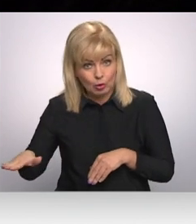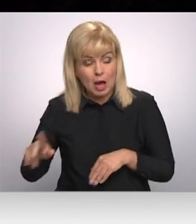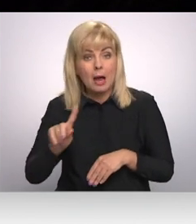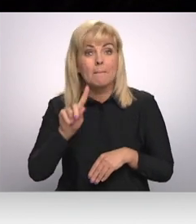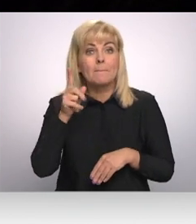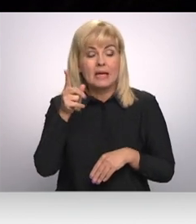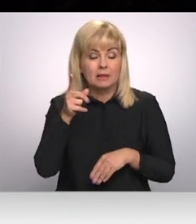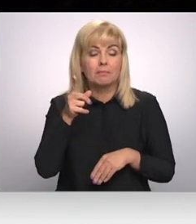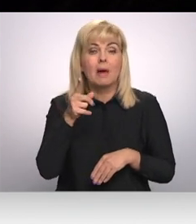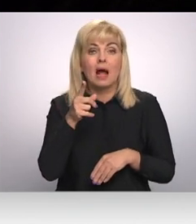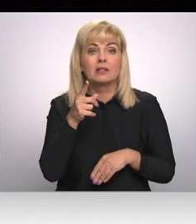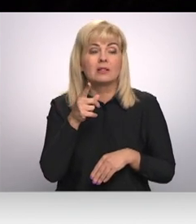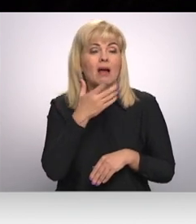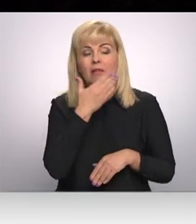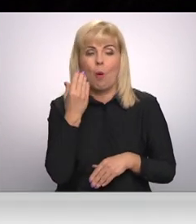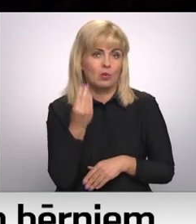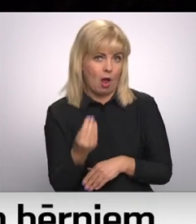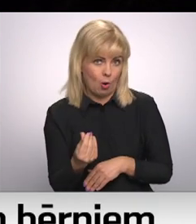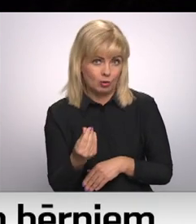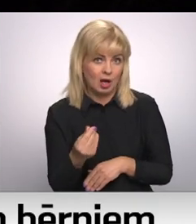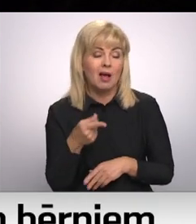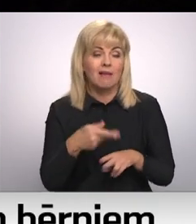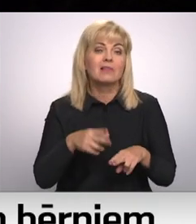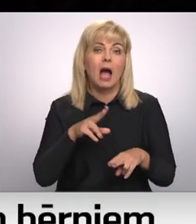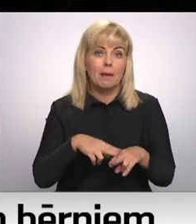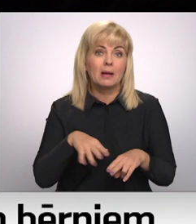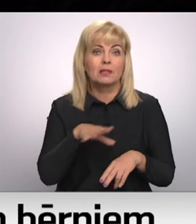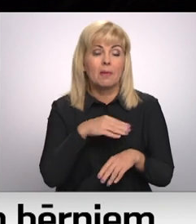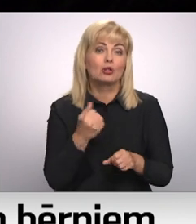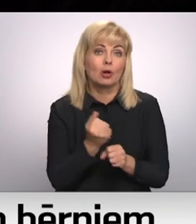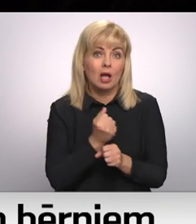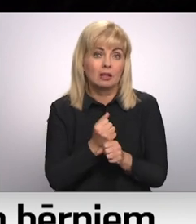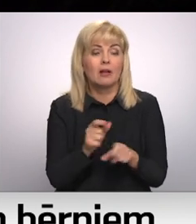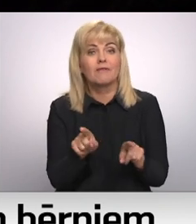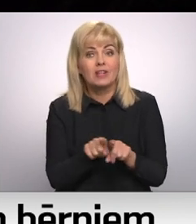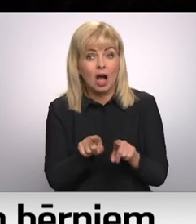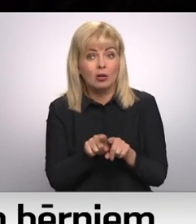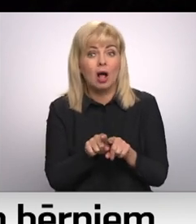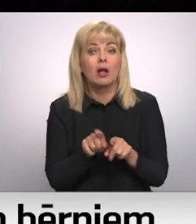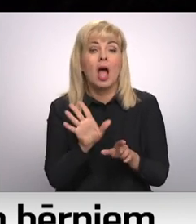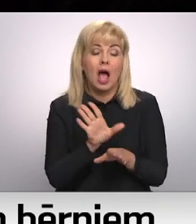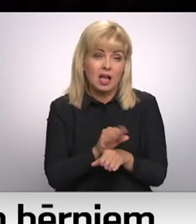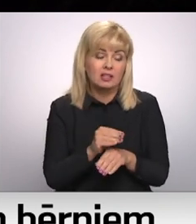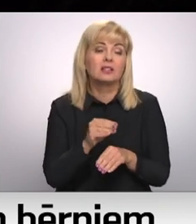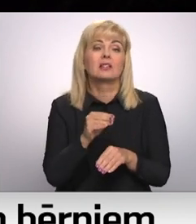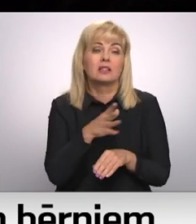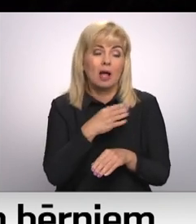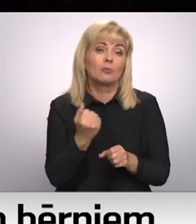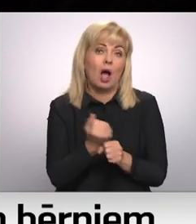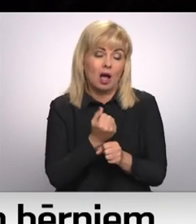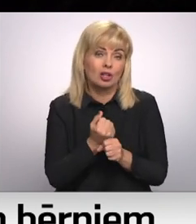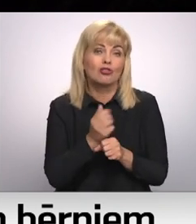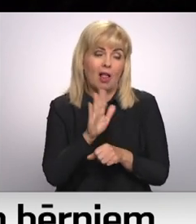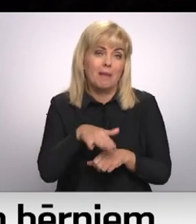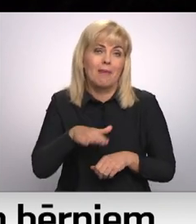pirmais rādītājs nav nauda, ka tāpēc mēs to daram. Jā? Mēs to vienalga esam darījuši līdz šim. Bet nu, tas ir